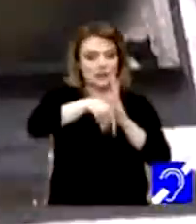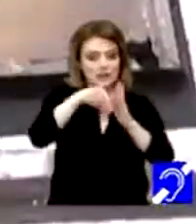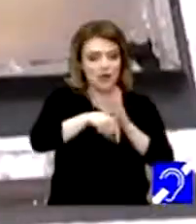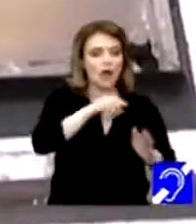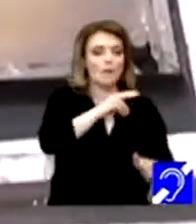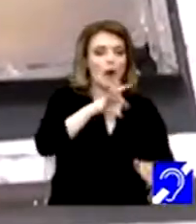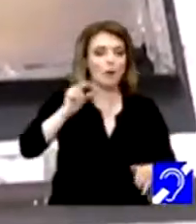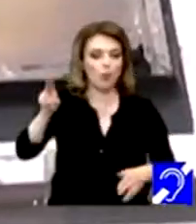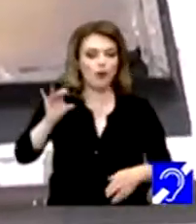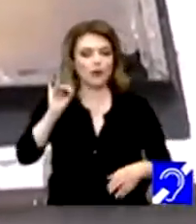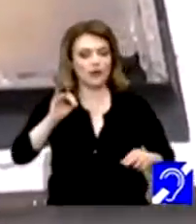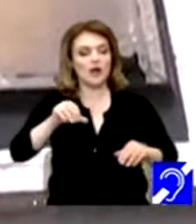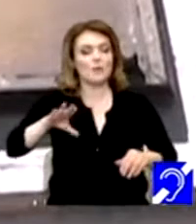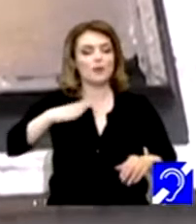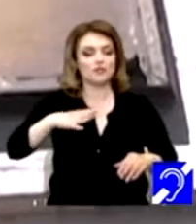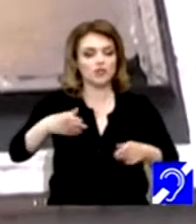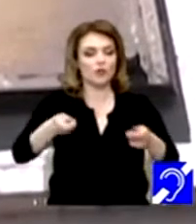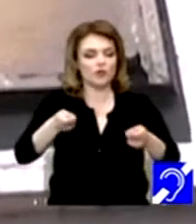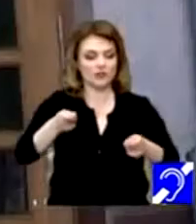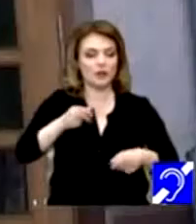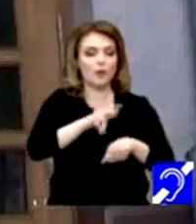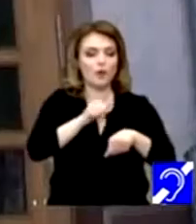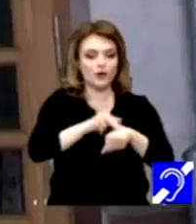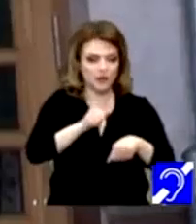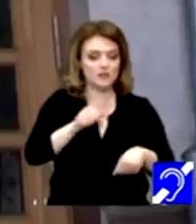și fostul comisar general al municipiului Chișinău